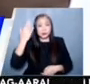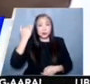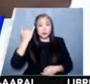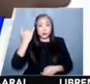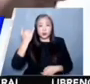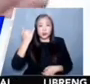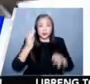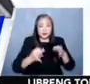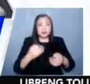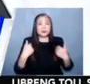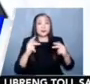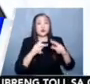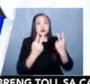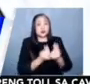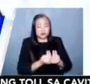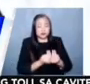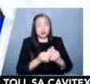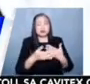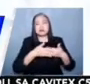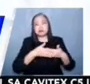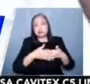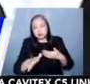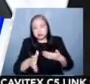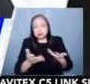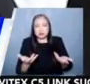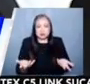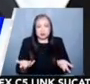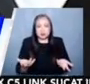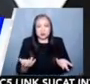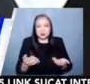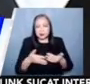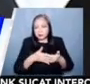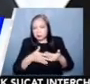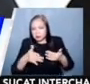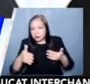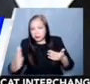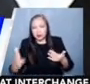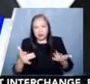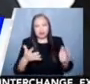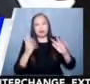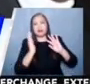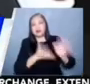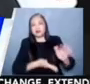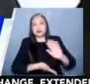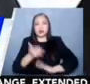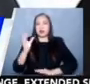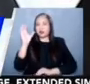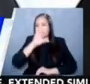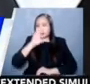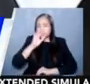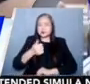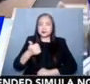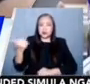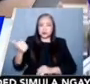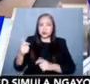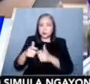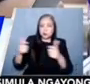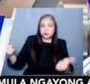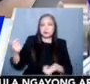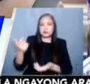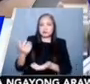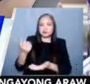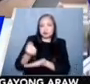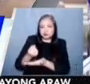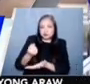position after certain period of time They leave and look for a greener pasture nonetheless